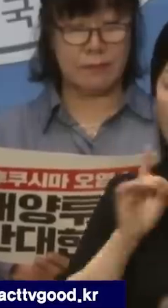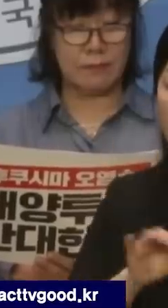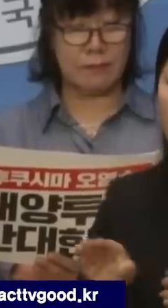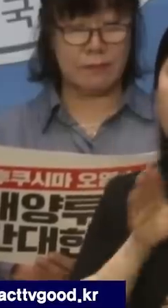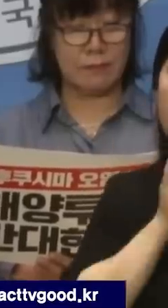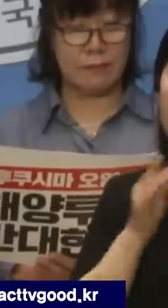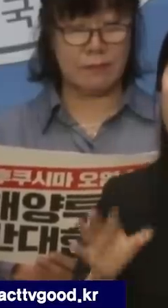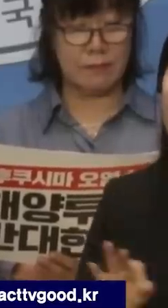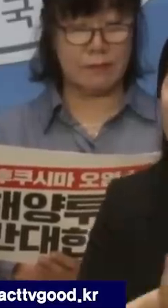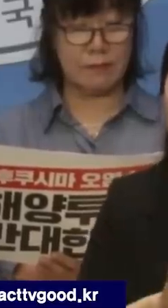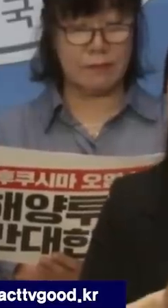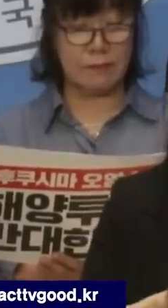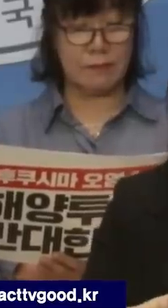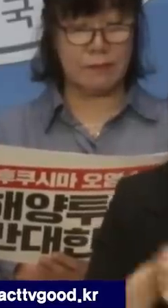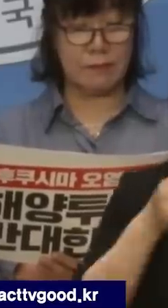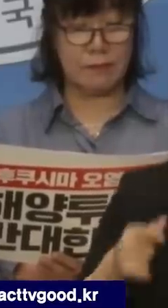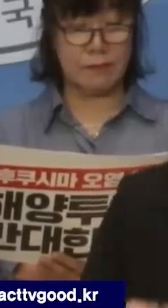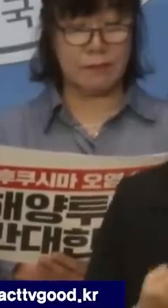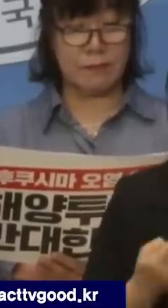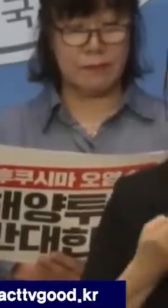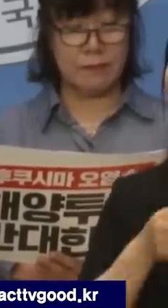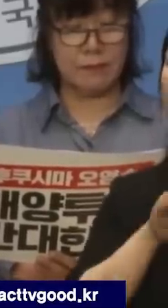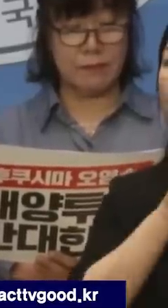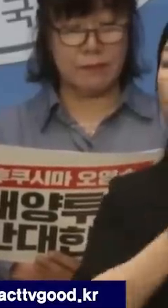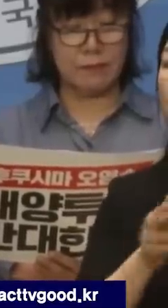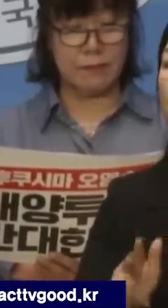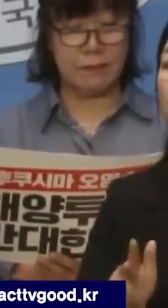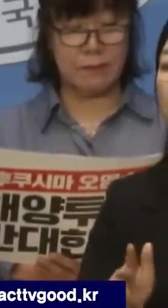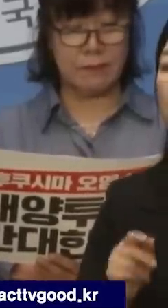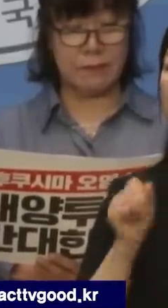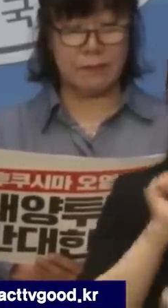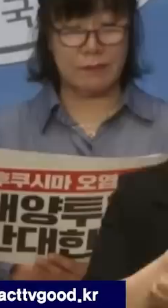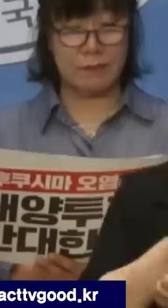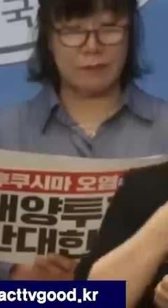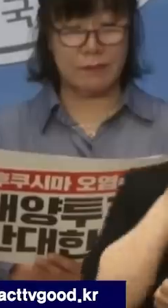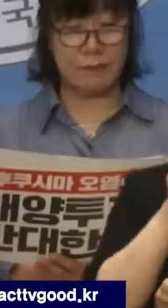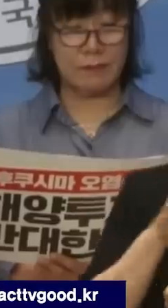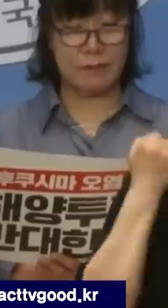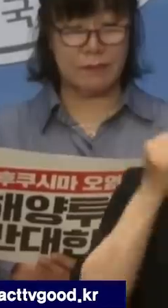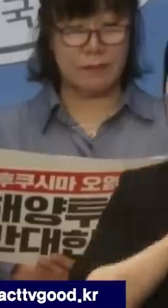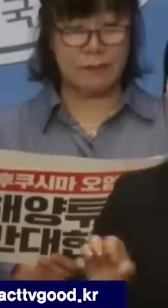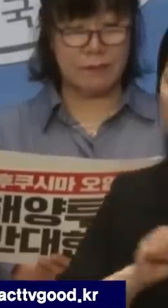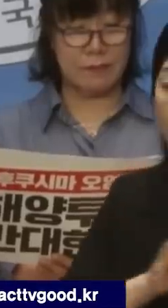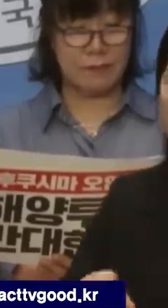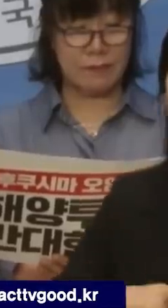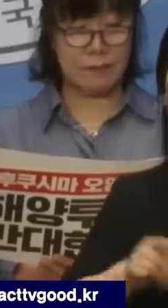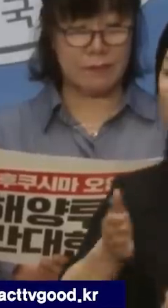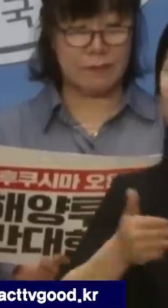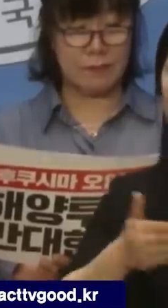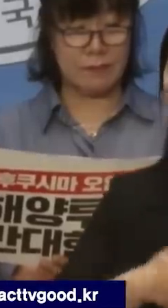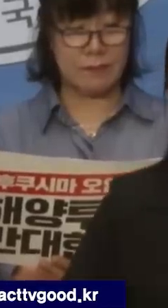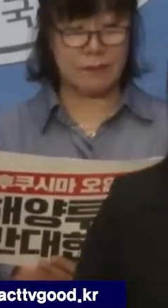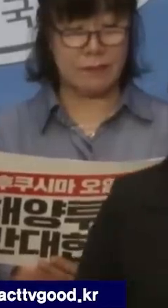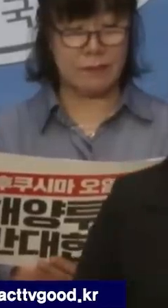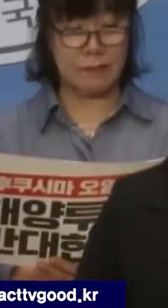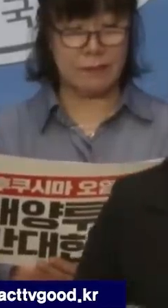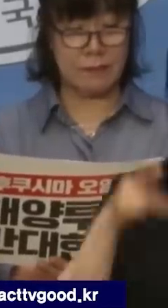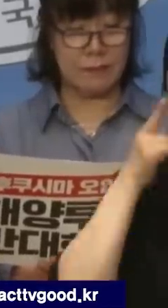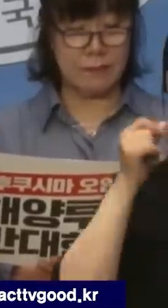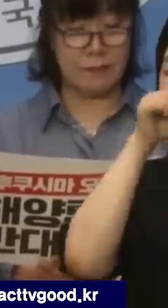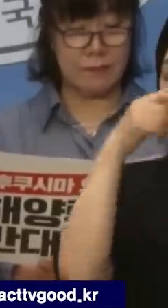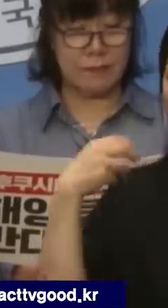타당하다면 후쿠시마 핵발전소에 보관 중인 방사능 오염수를 바다에 버릴 이유가 없다. 일본